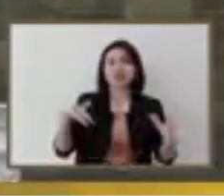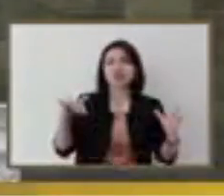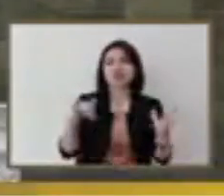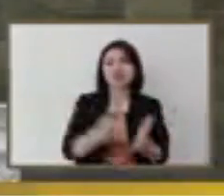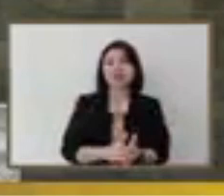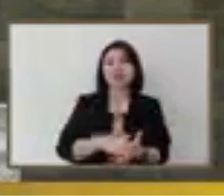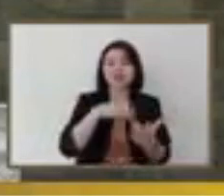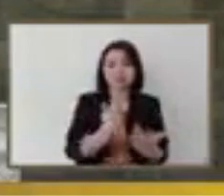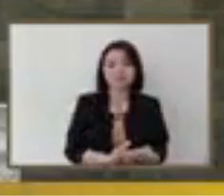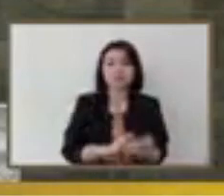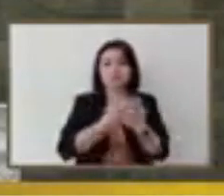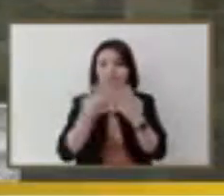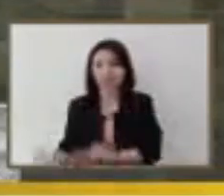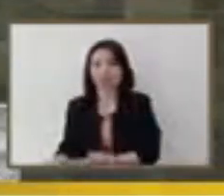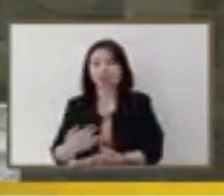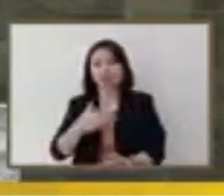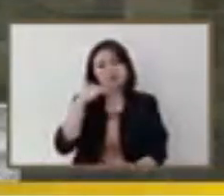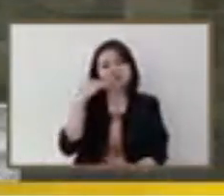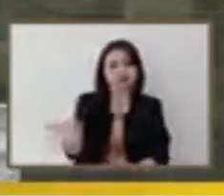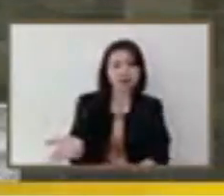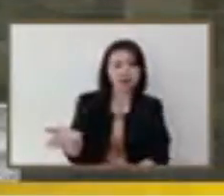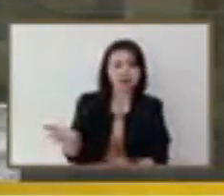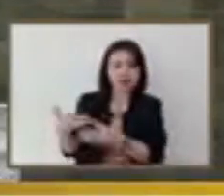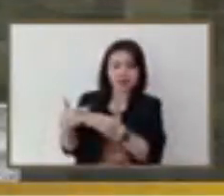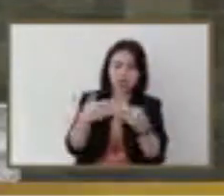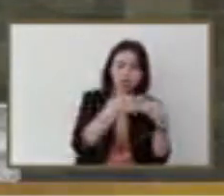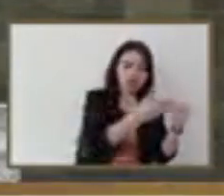what is next? Death.